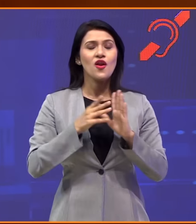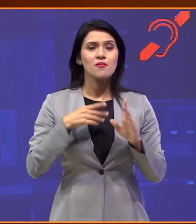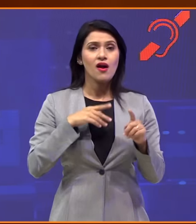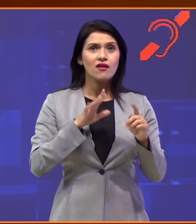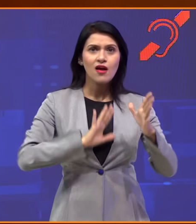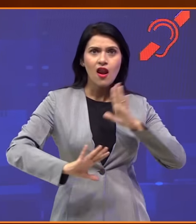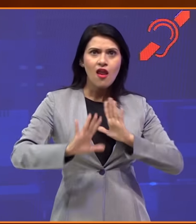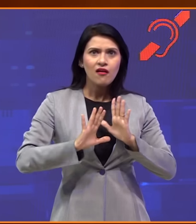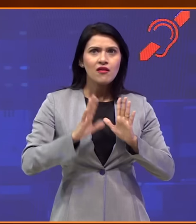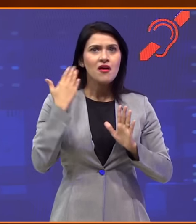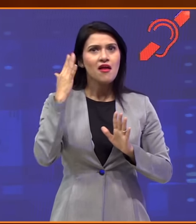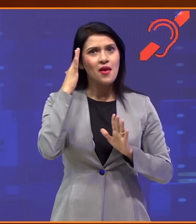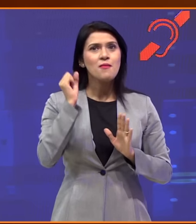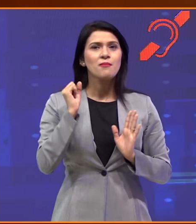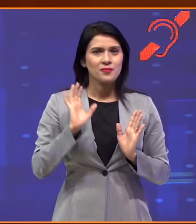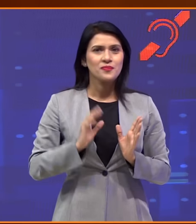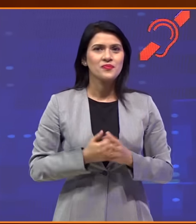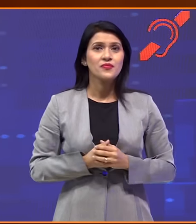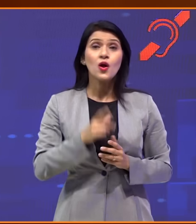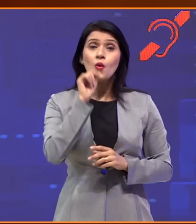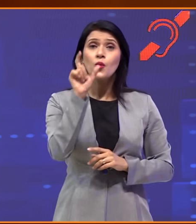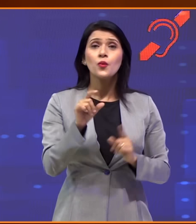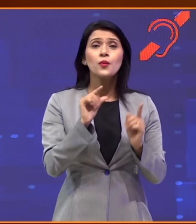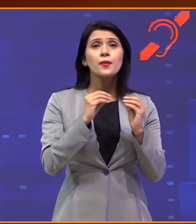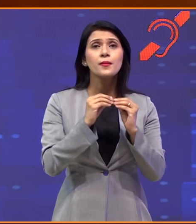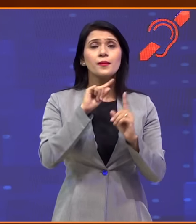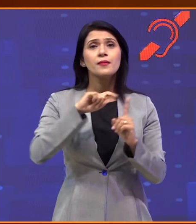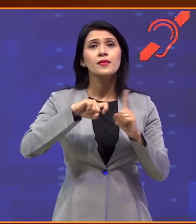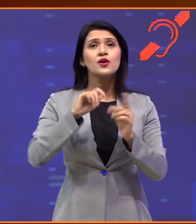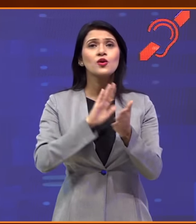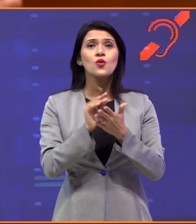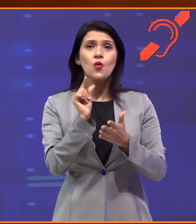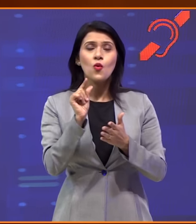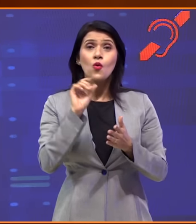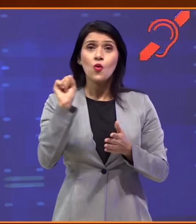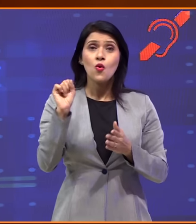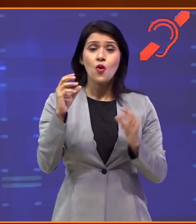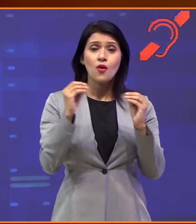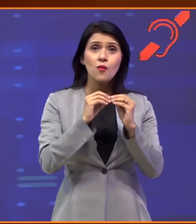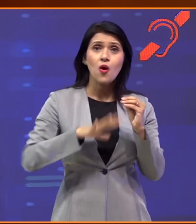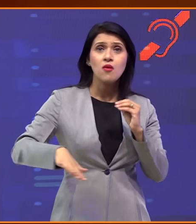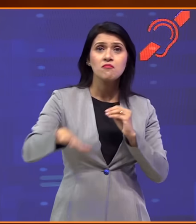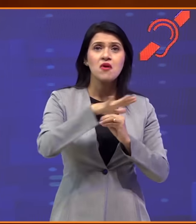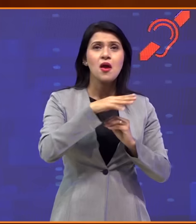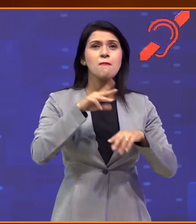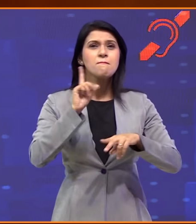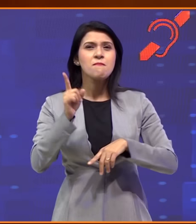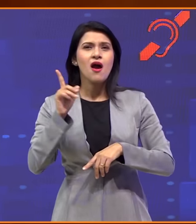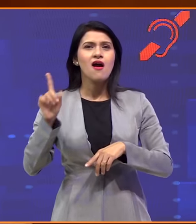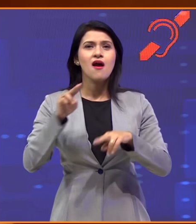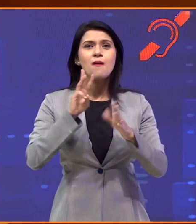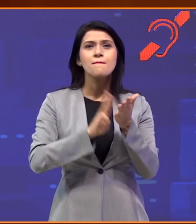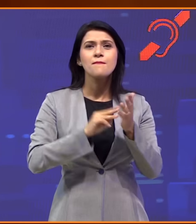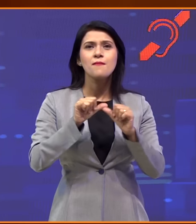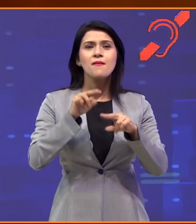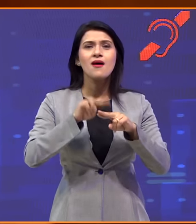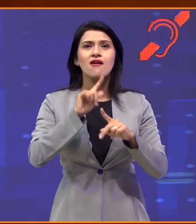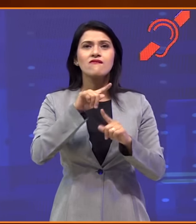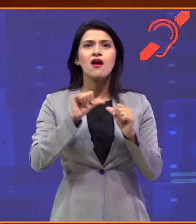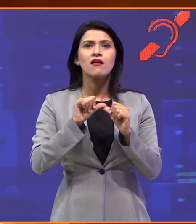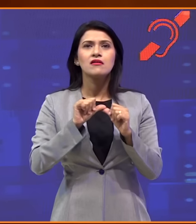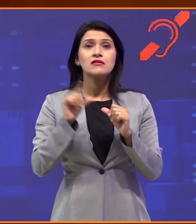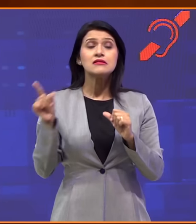महात्रे मुंबई का माफिया किंग था लेकिन पूरा का पूरा रेफरेंस मैंने लिया था अपने बेतिया शहर के